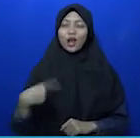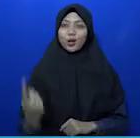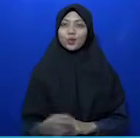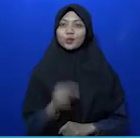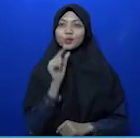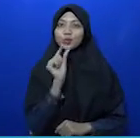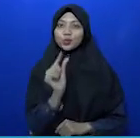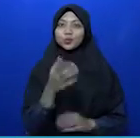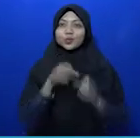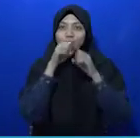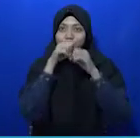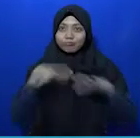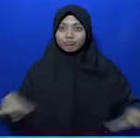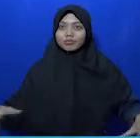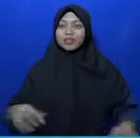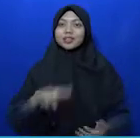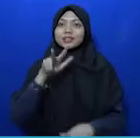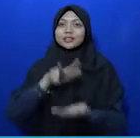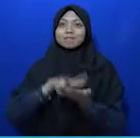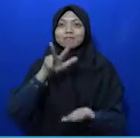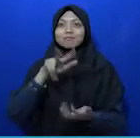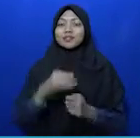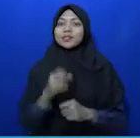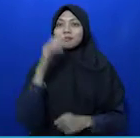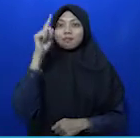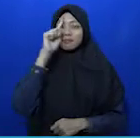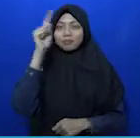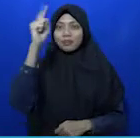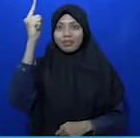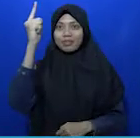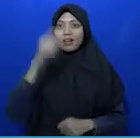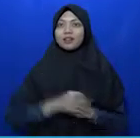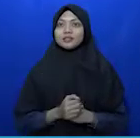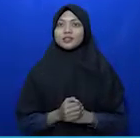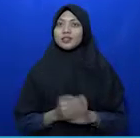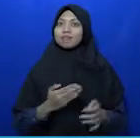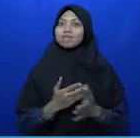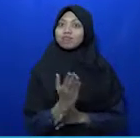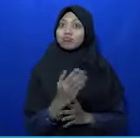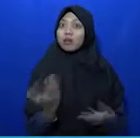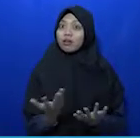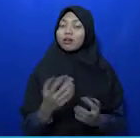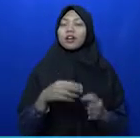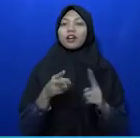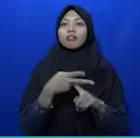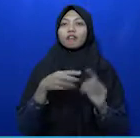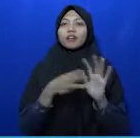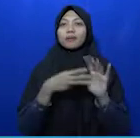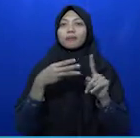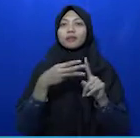berbagai program kebijakan pemerintah melalui FMB 9 ini. Sekian, terima